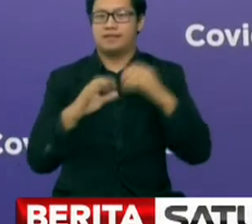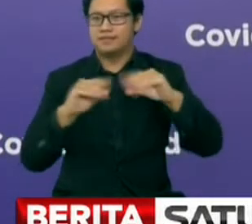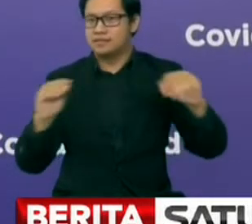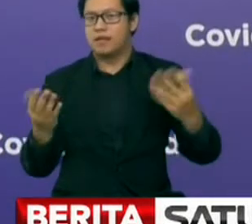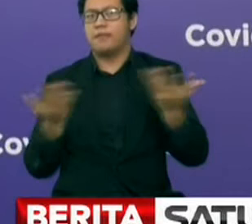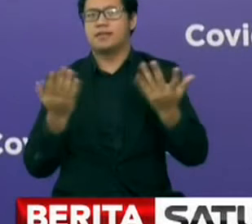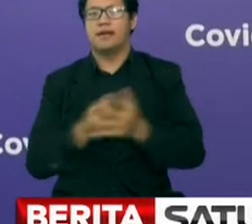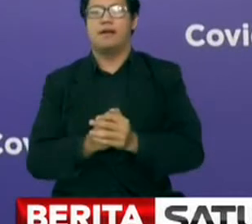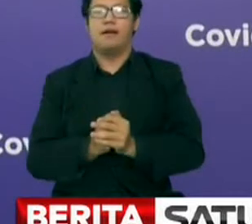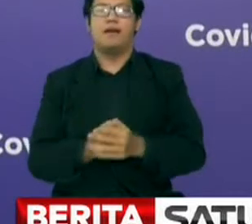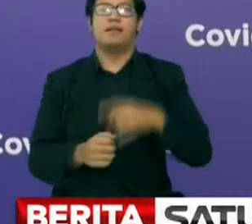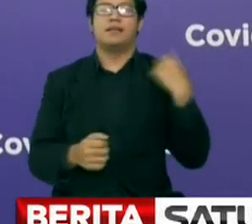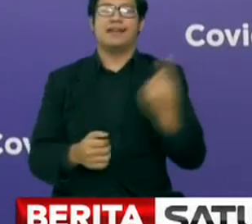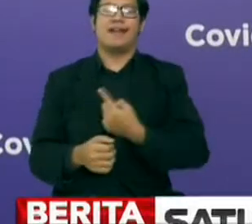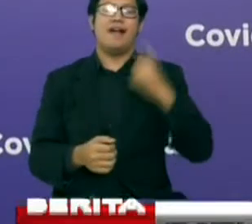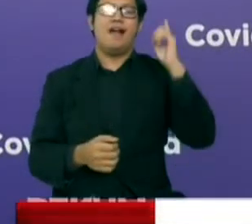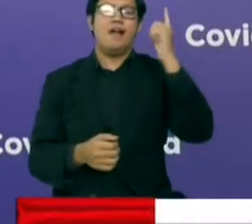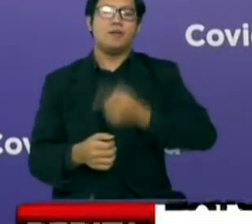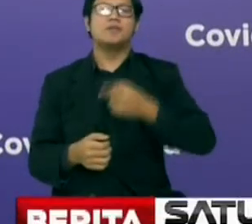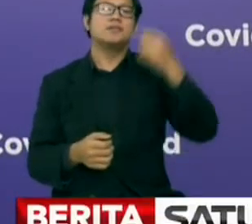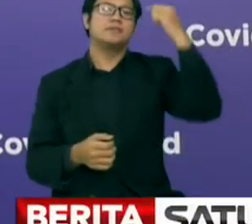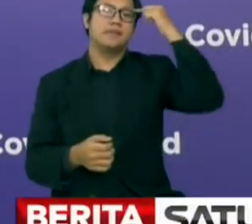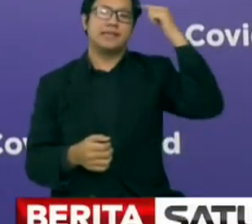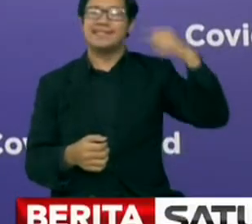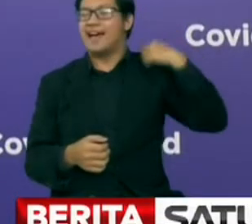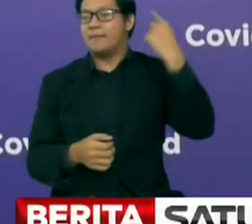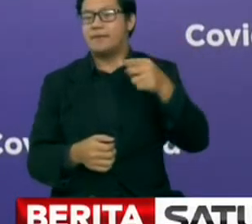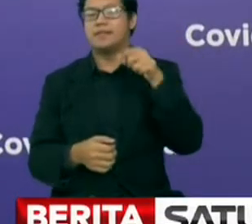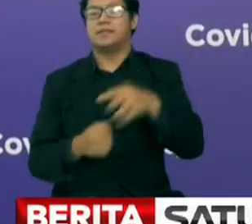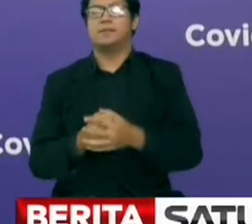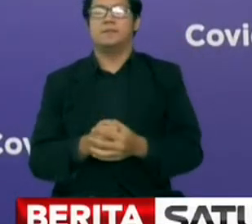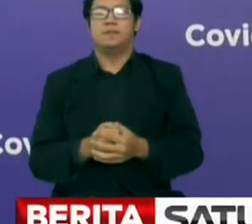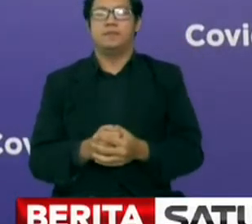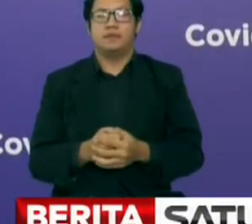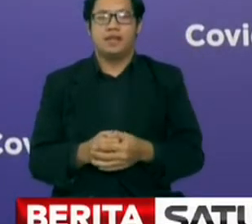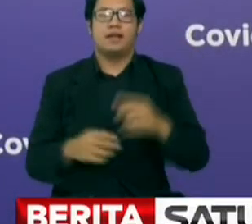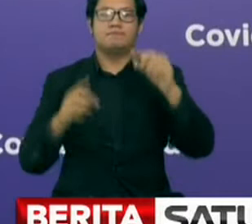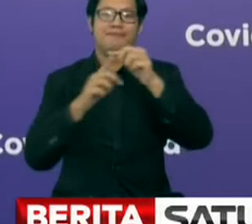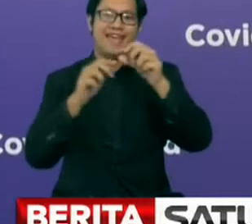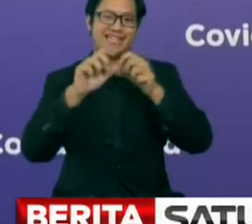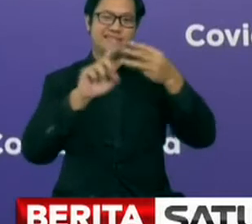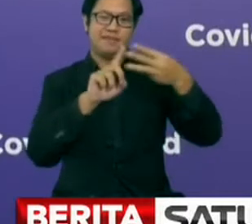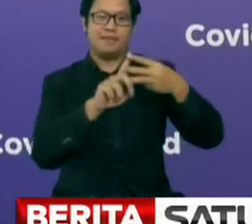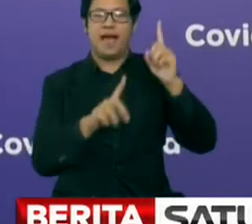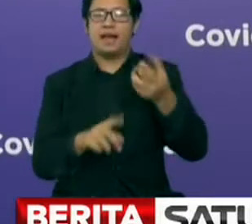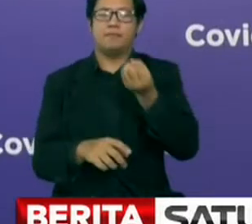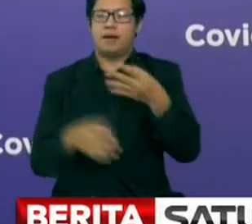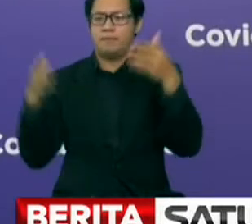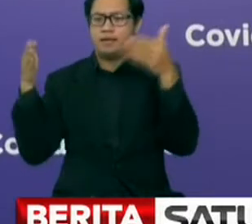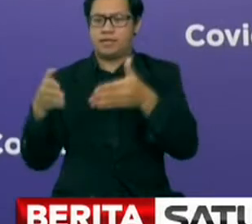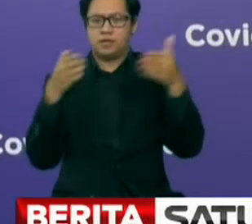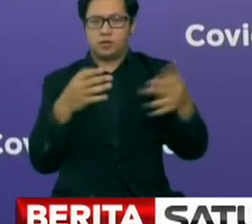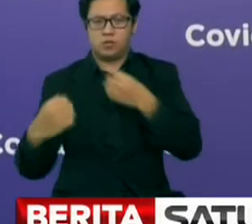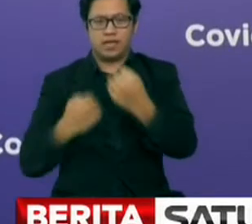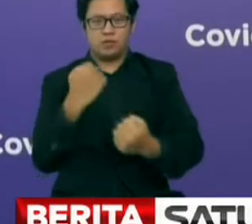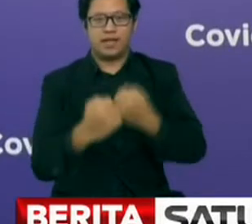kita harus berfikir sampai ke arah sana sekalipun di dalam pspp ada beberapa sektor usaha